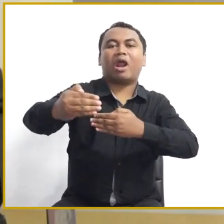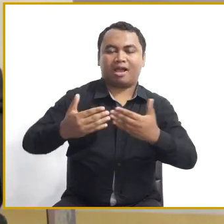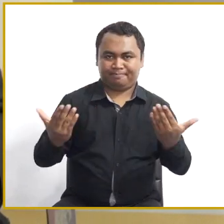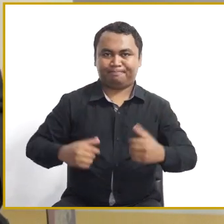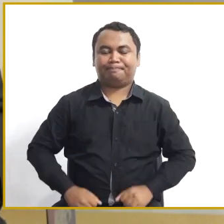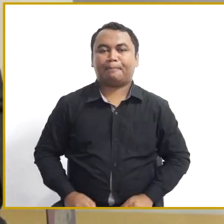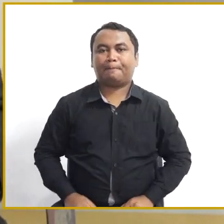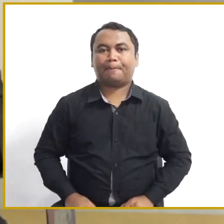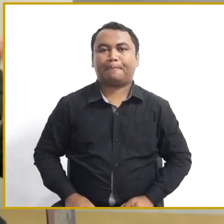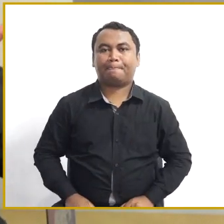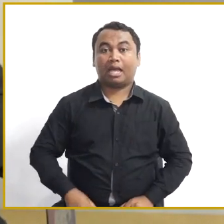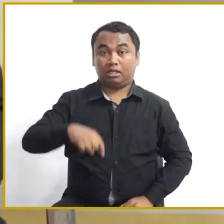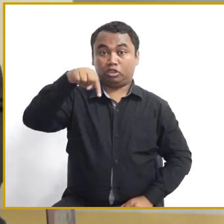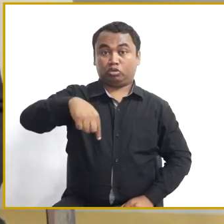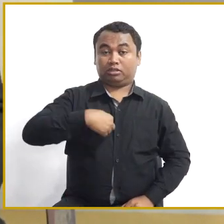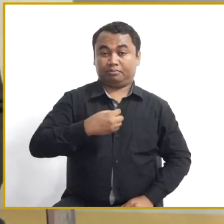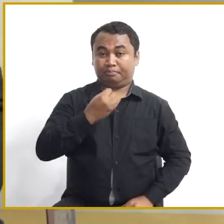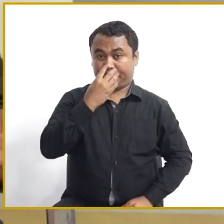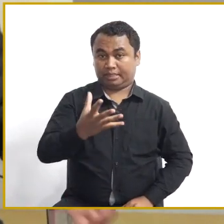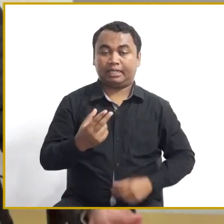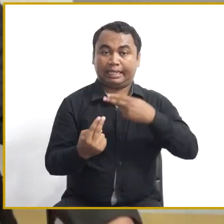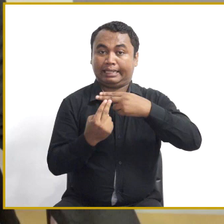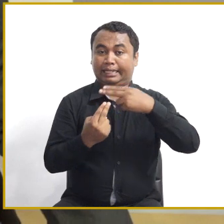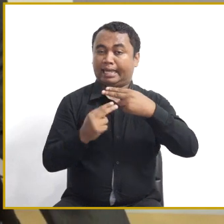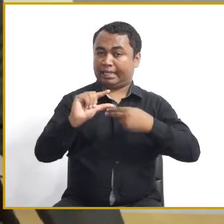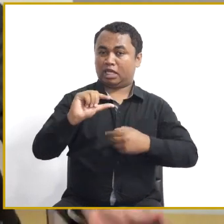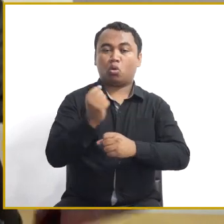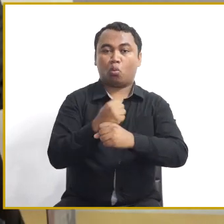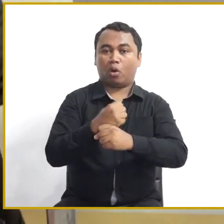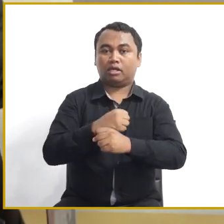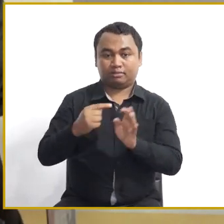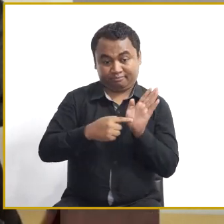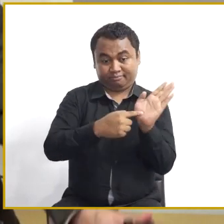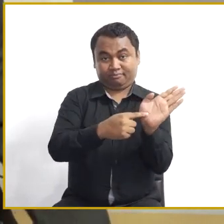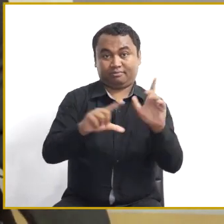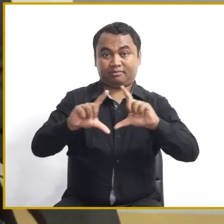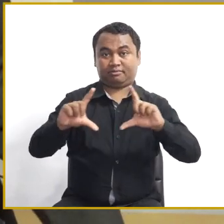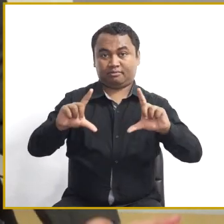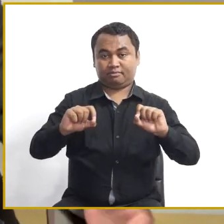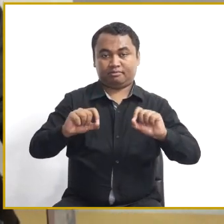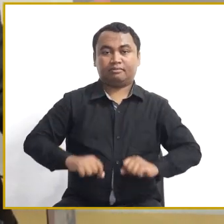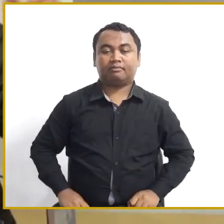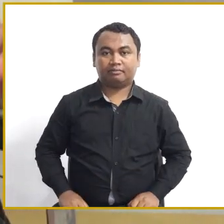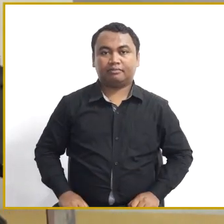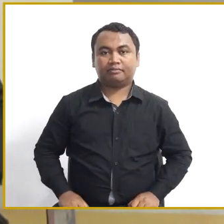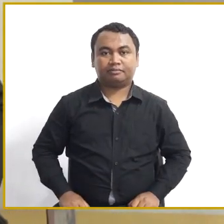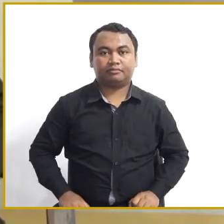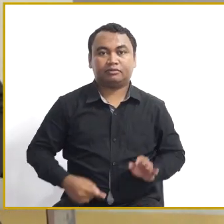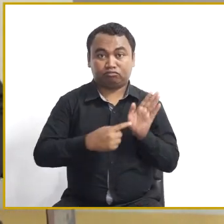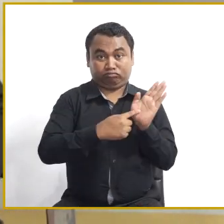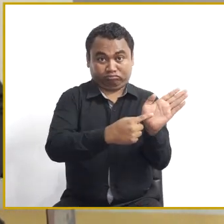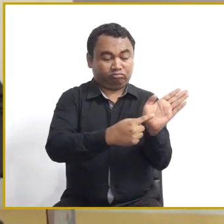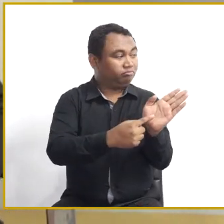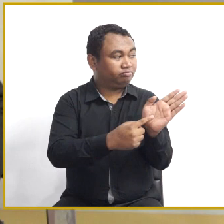ny hoe mety teknika kely raha raisika any zao tya fitaovana elektronika eto amiko